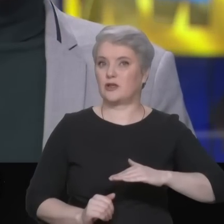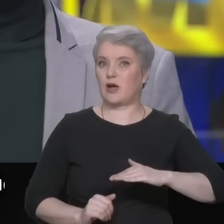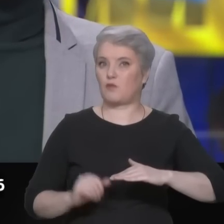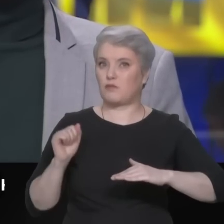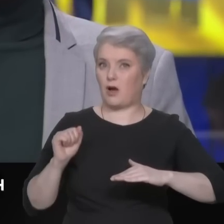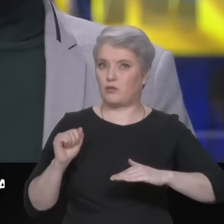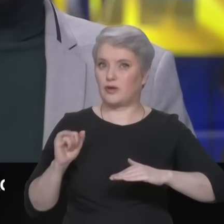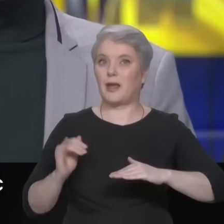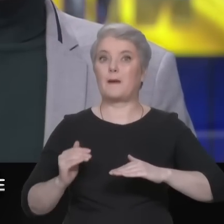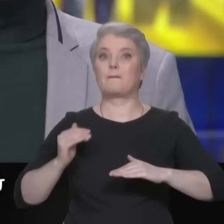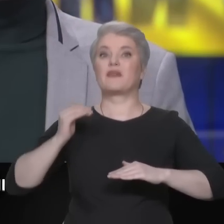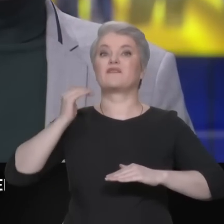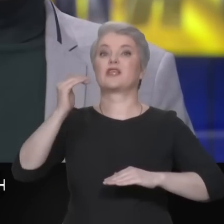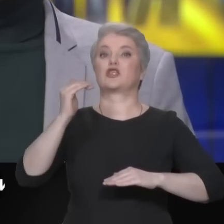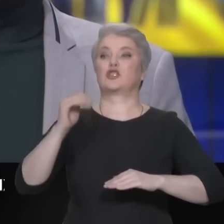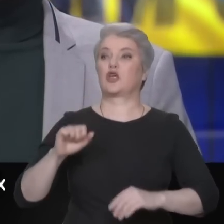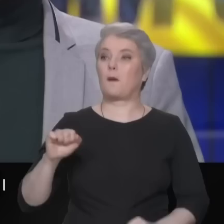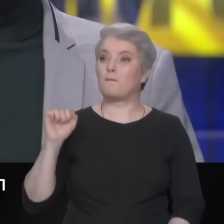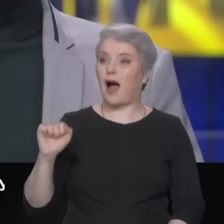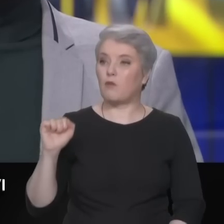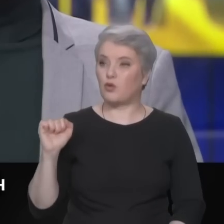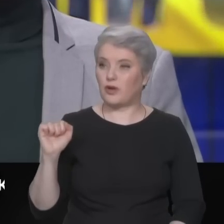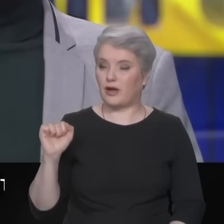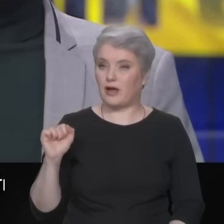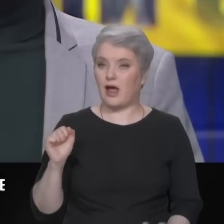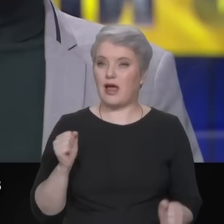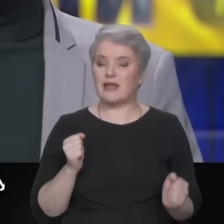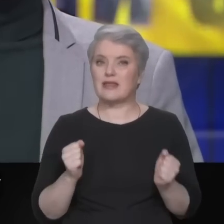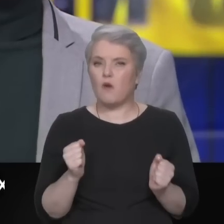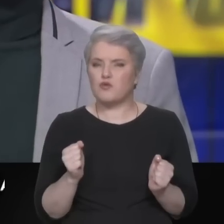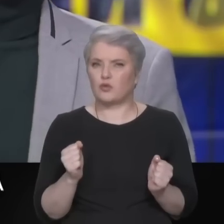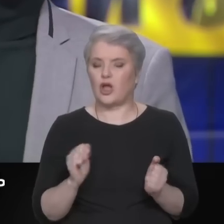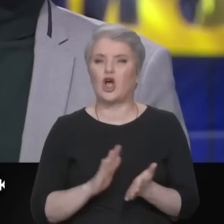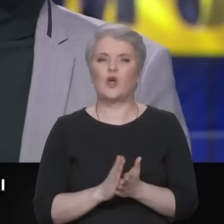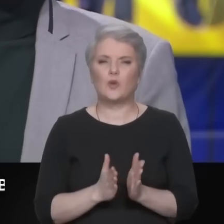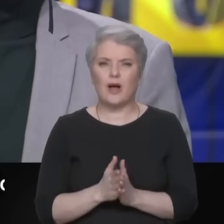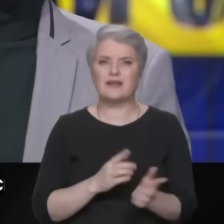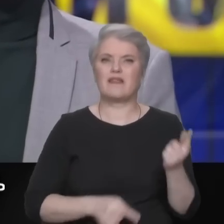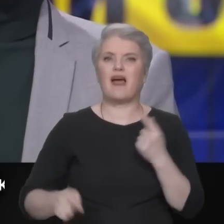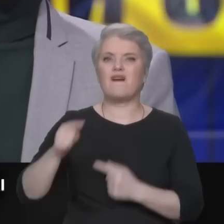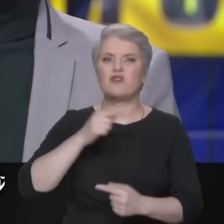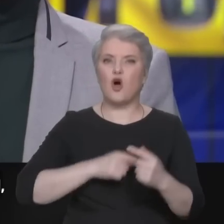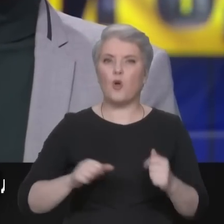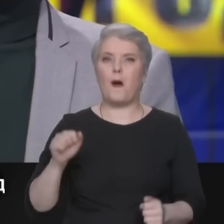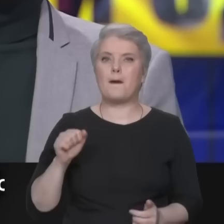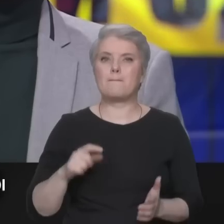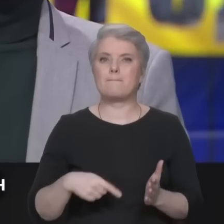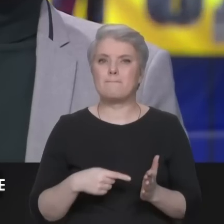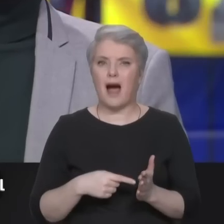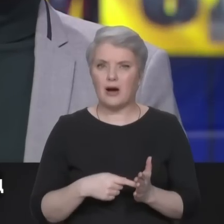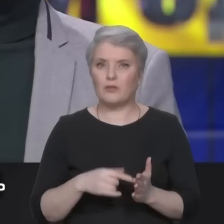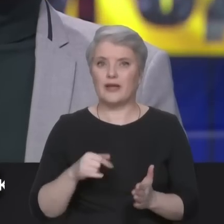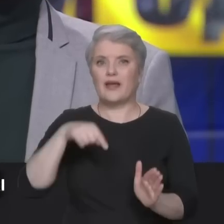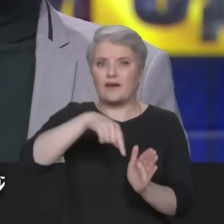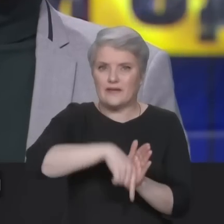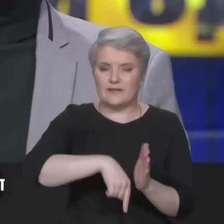околиці від Бахмута. Ну, зокрема, доволі напружена. Ну, в принципі, ситуація навколо Бахмута і в самому місті близька